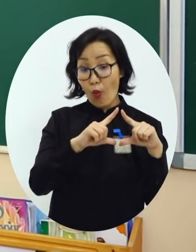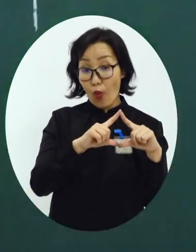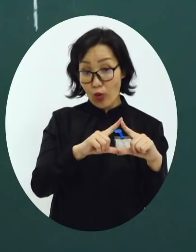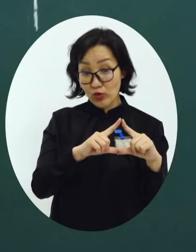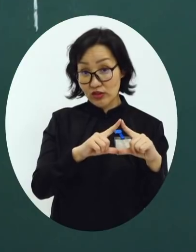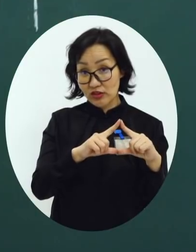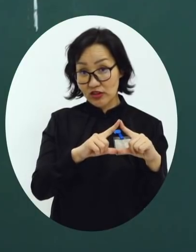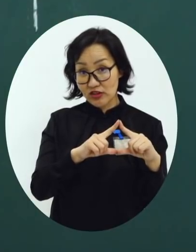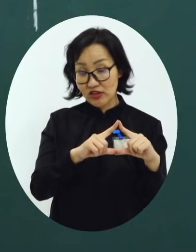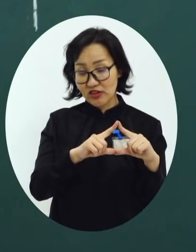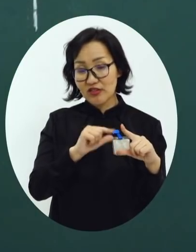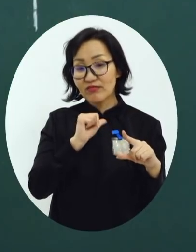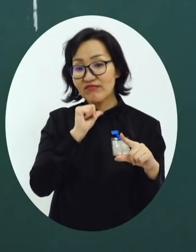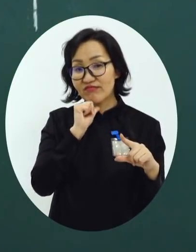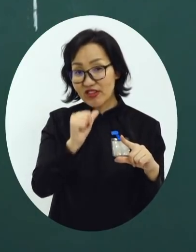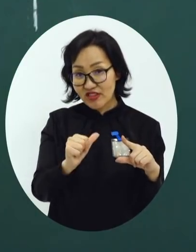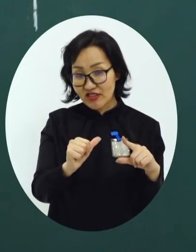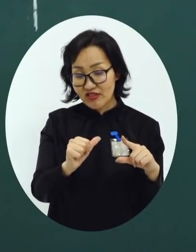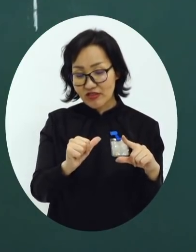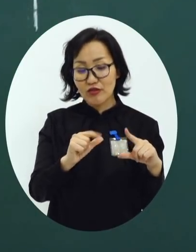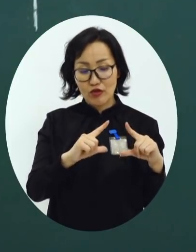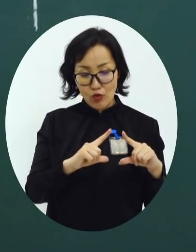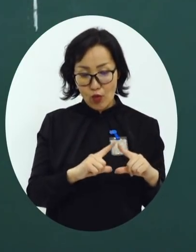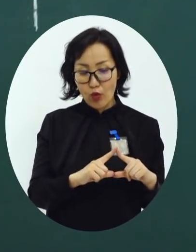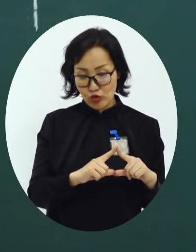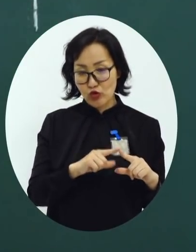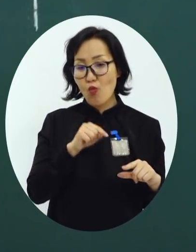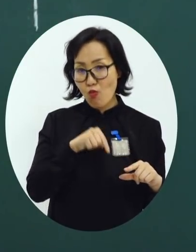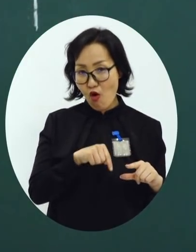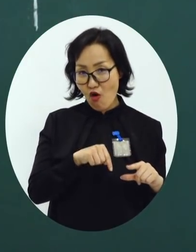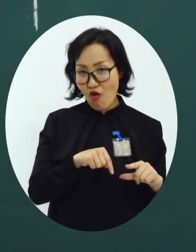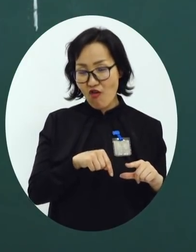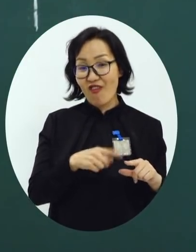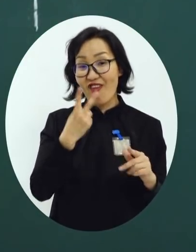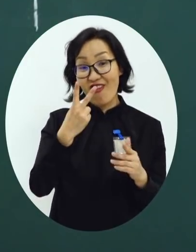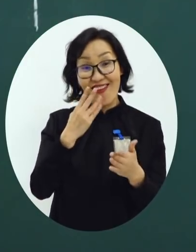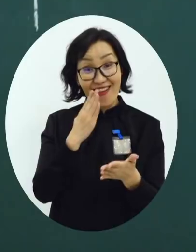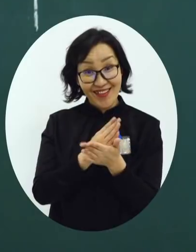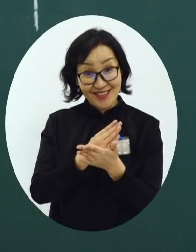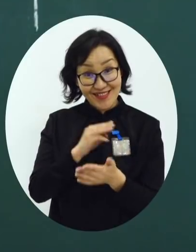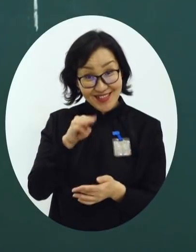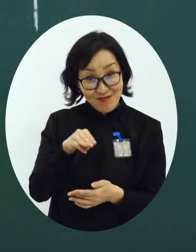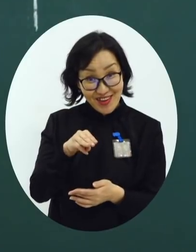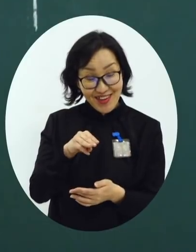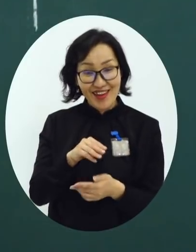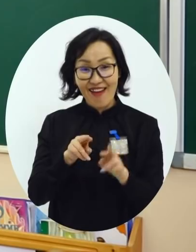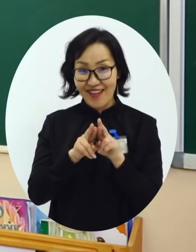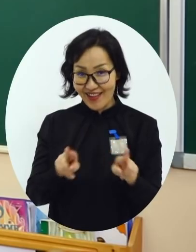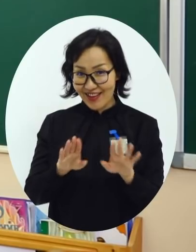гурвалжин биш. Гурвалжин гэсэн шинжээр нь яасаа ангилсан